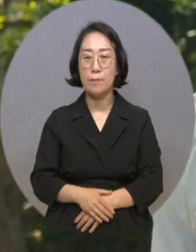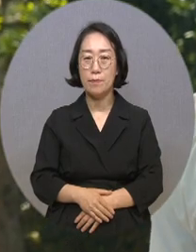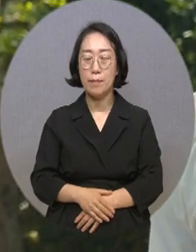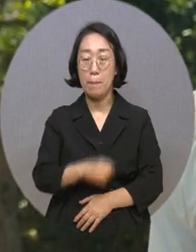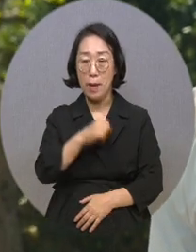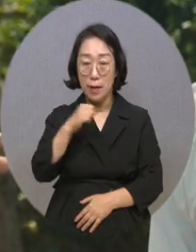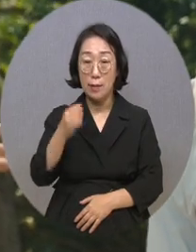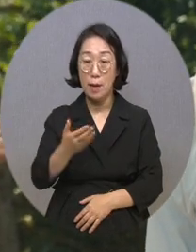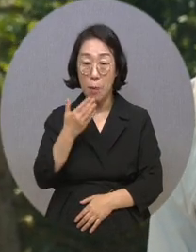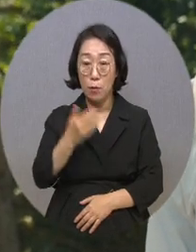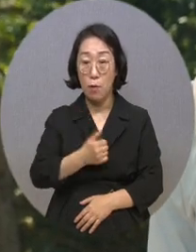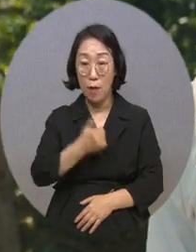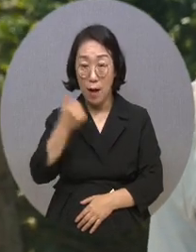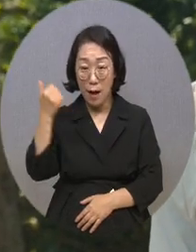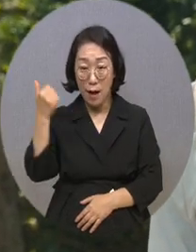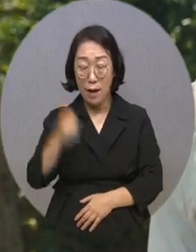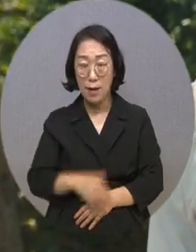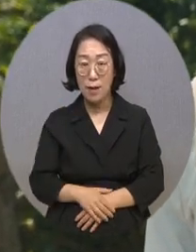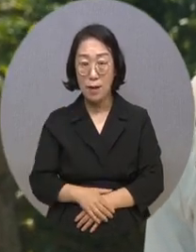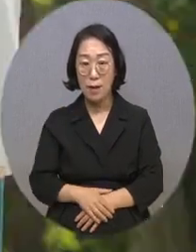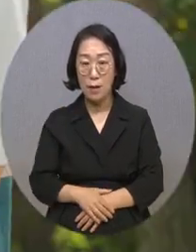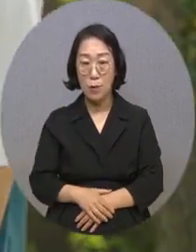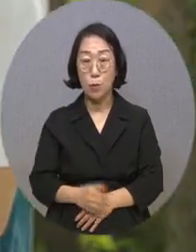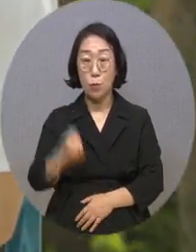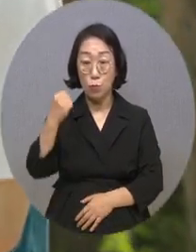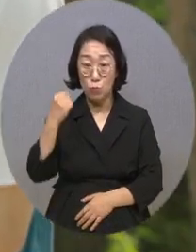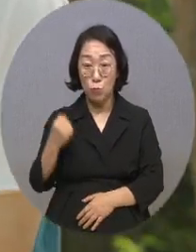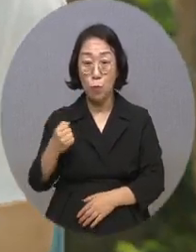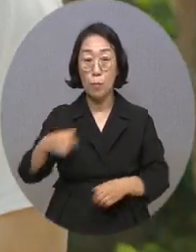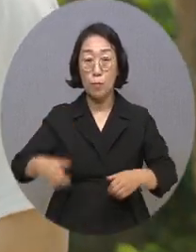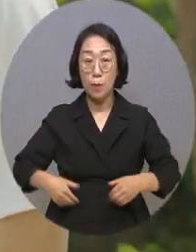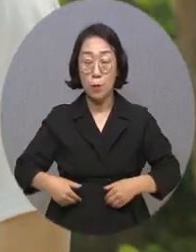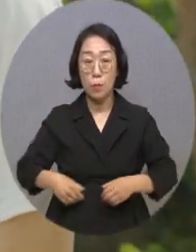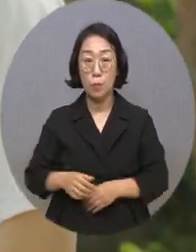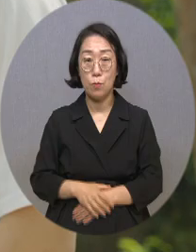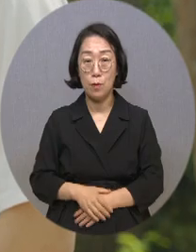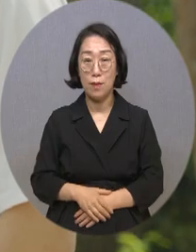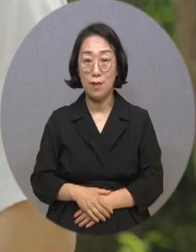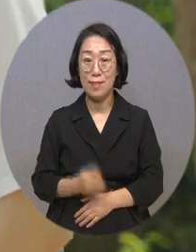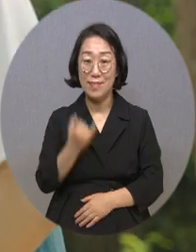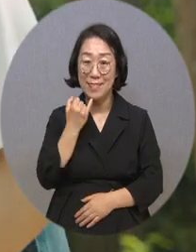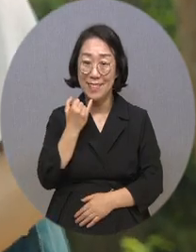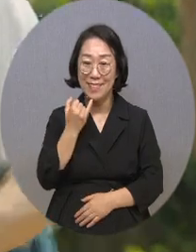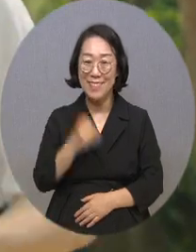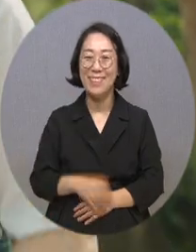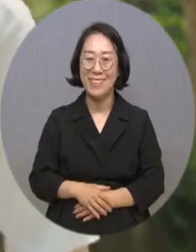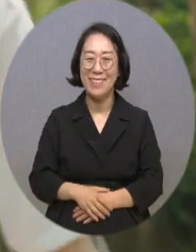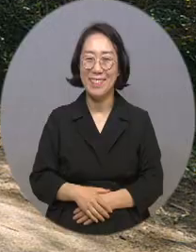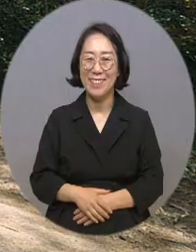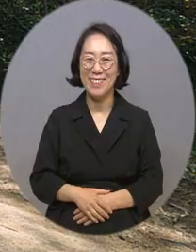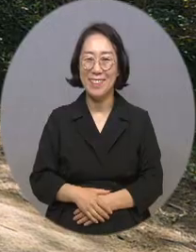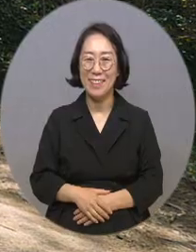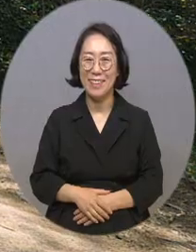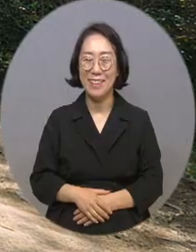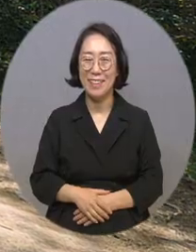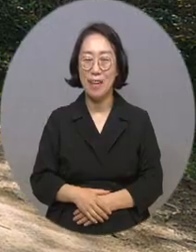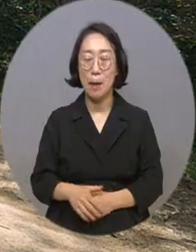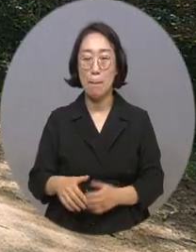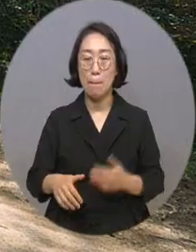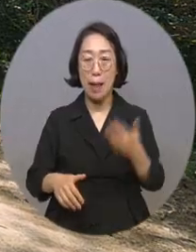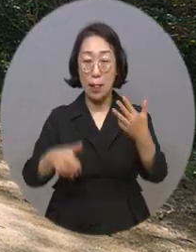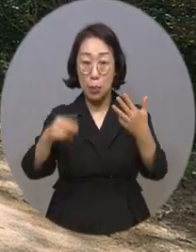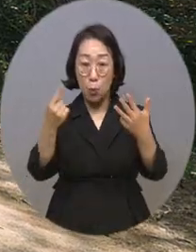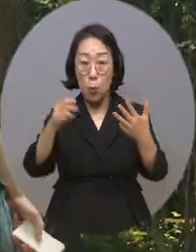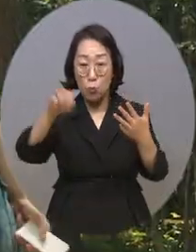맛있게 식사하는 걸로 하고 네. 우리 또 뭐 구호해야 돼요? 예. 뭐 안 해도 되고 하고 싶으세요? 나 괜찮던데 그거. 그럼 나 네.